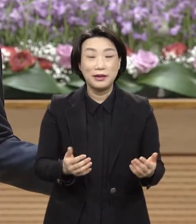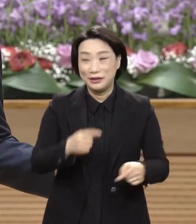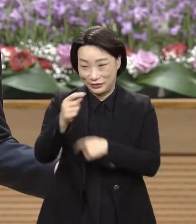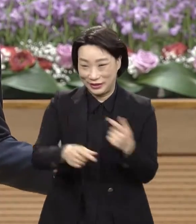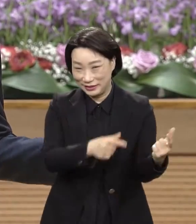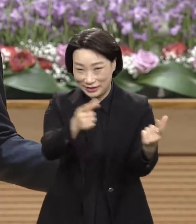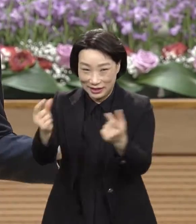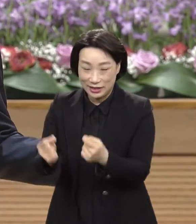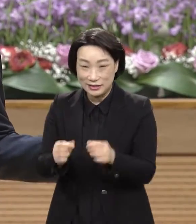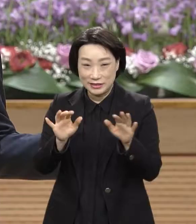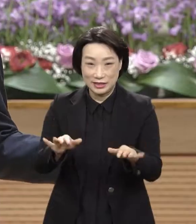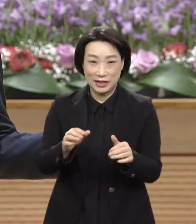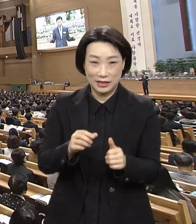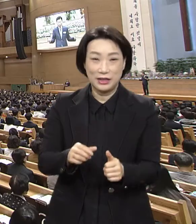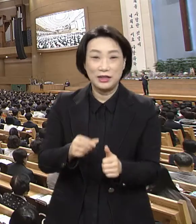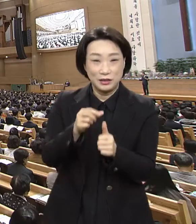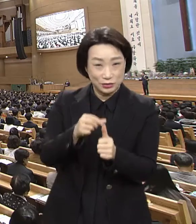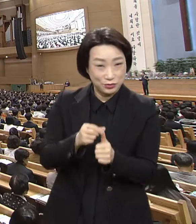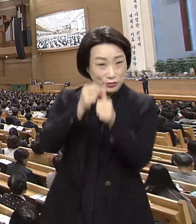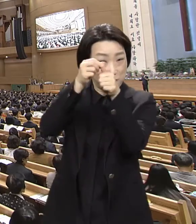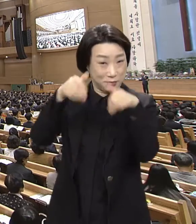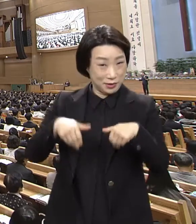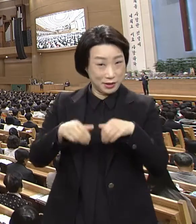같이 살려고 한다.